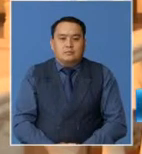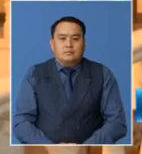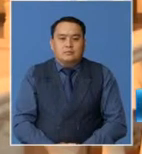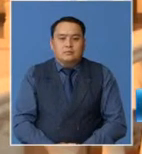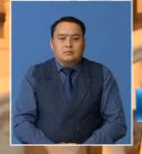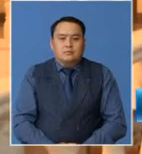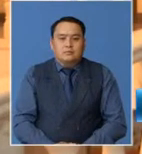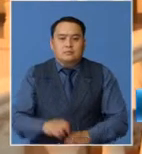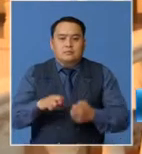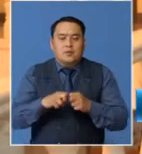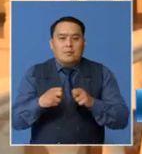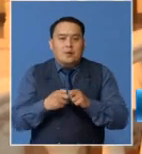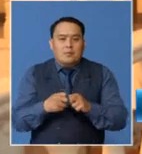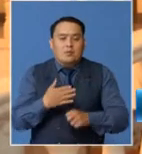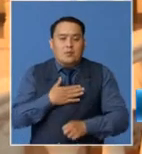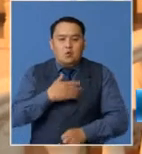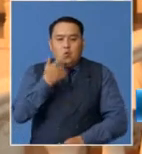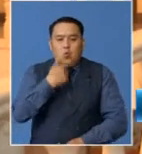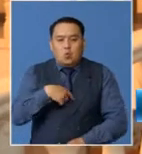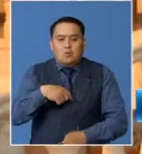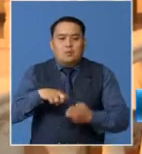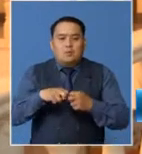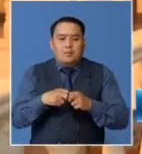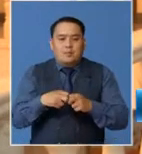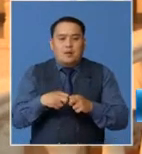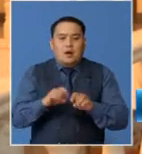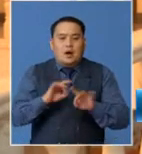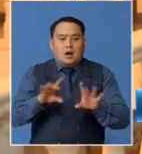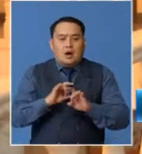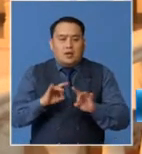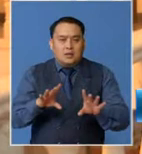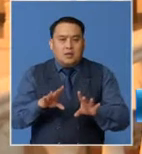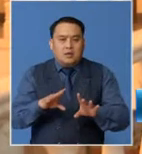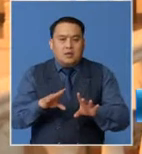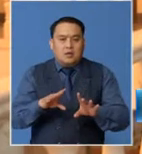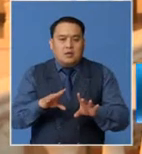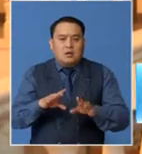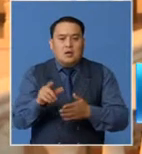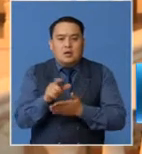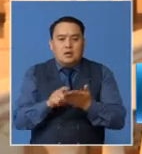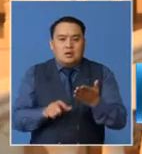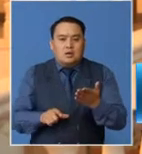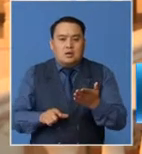Мен өз мақалама жаңағы Амангелі Айталының қайраткерлері жаңағы Төлен Әбдікүл